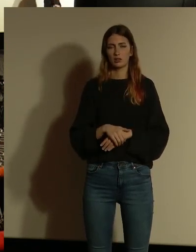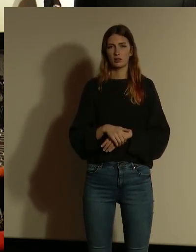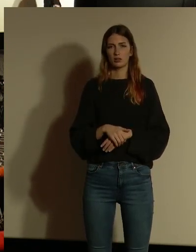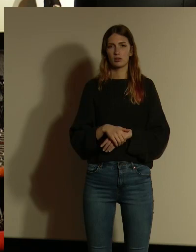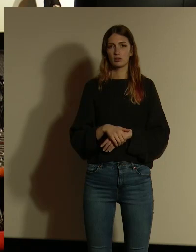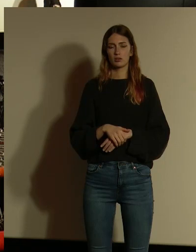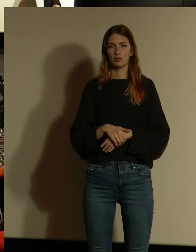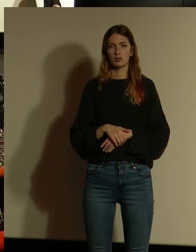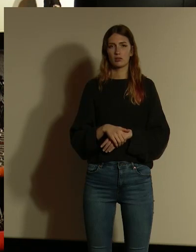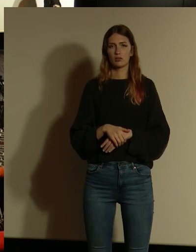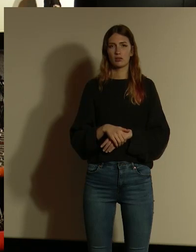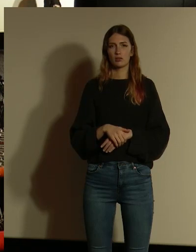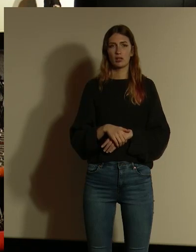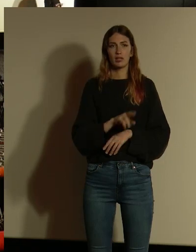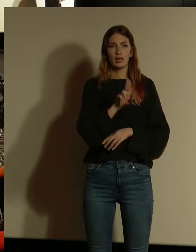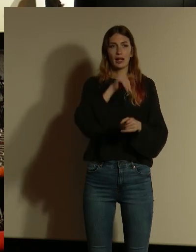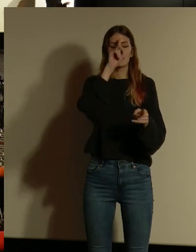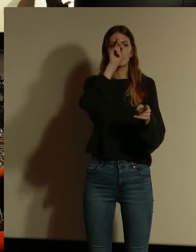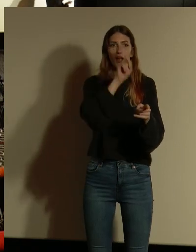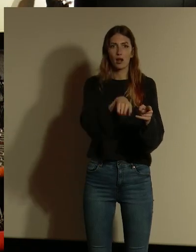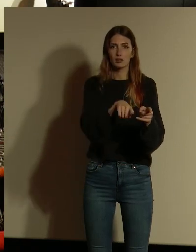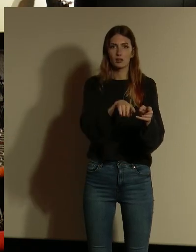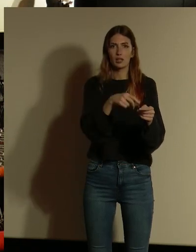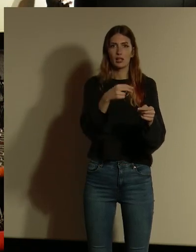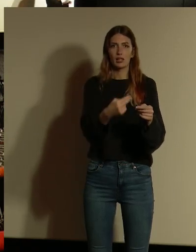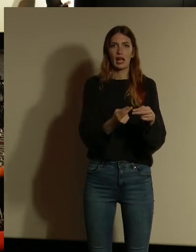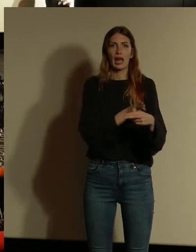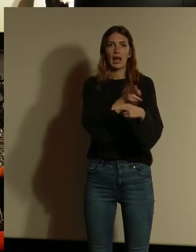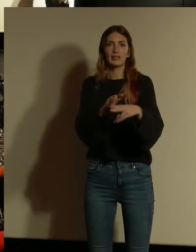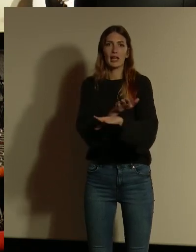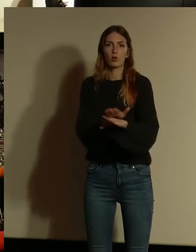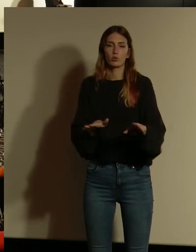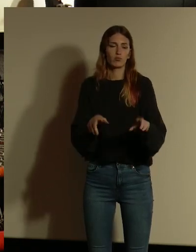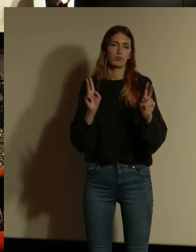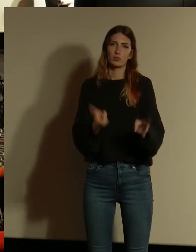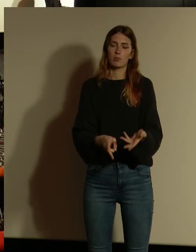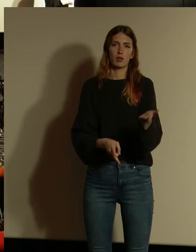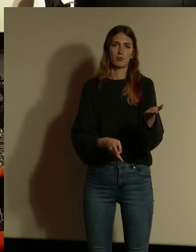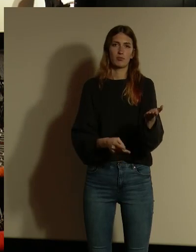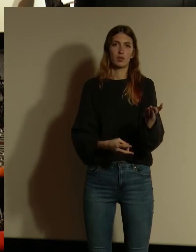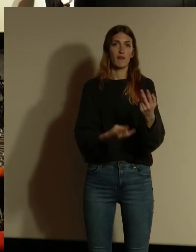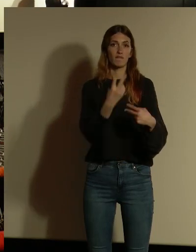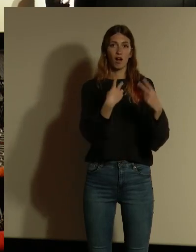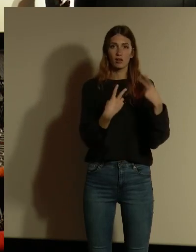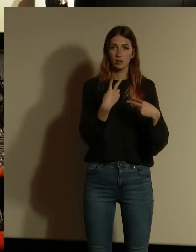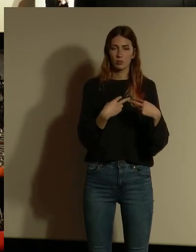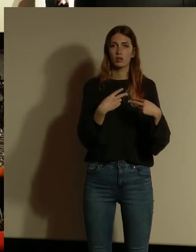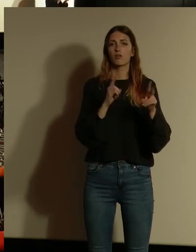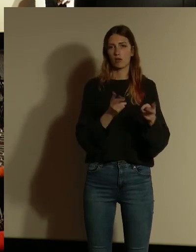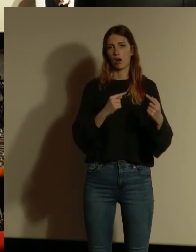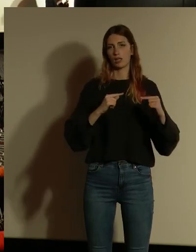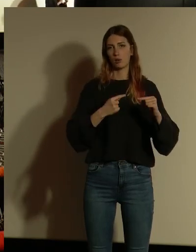Samad sõnad neile, kes teadsid ja ei sekkunud. Pealt vaatamine on ka kiusamine.